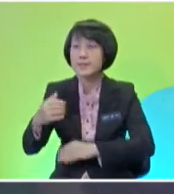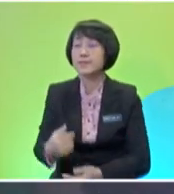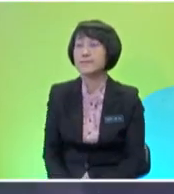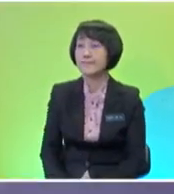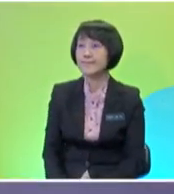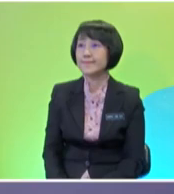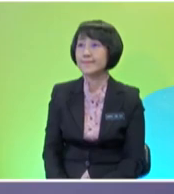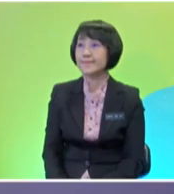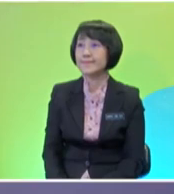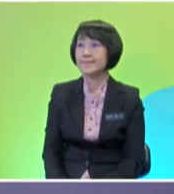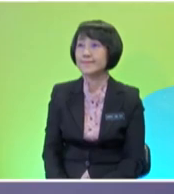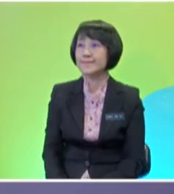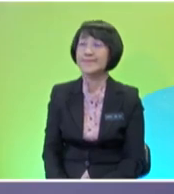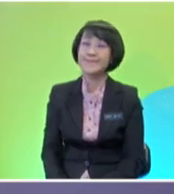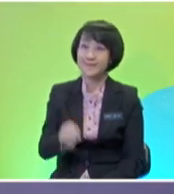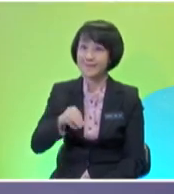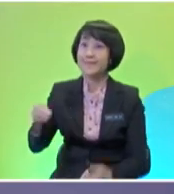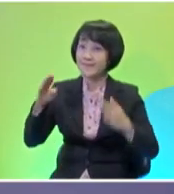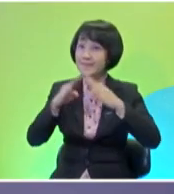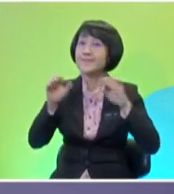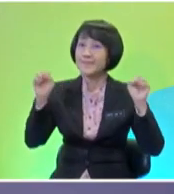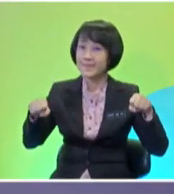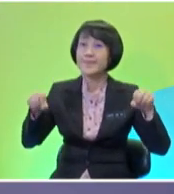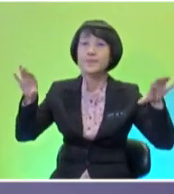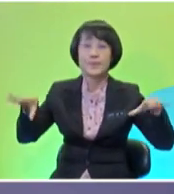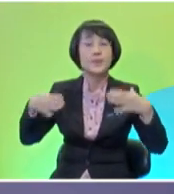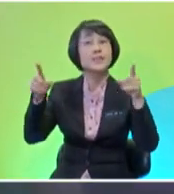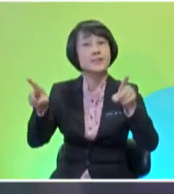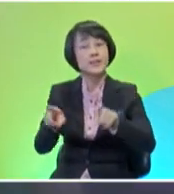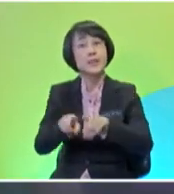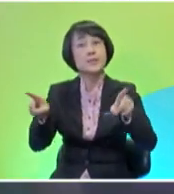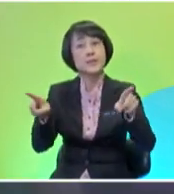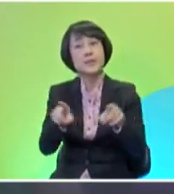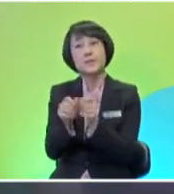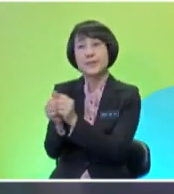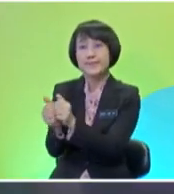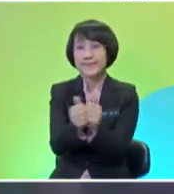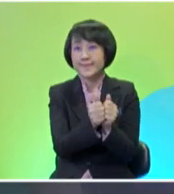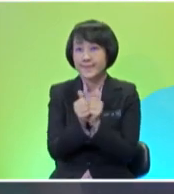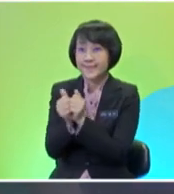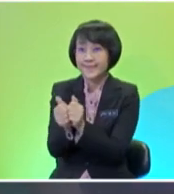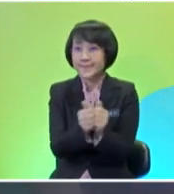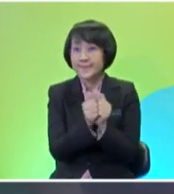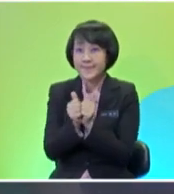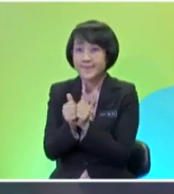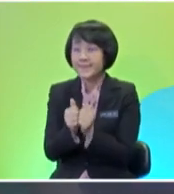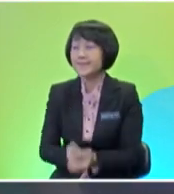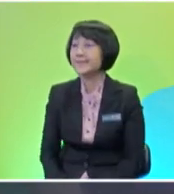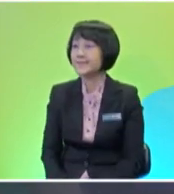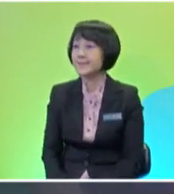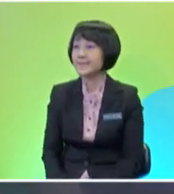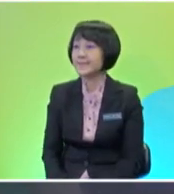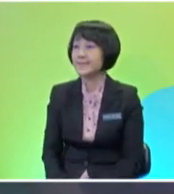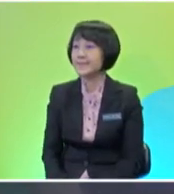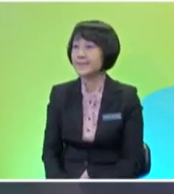bersama-sama. Buat bersama-sama. Boleh-boleh di rumah pun boleh ikut kami. Ya, boleh. Jadi, kita mulakan untuk buat pengiraan berapa panjang.